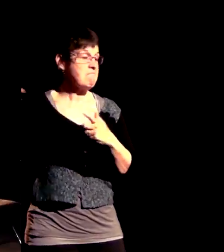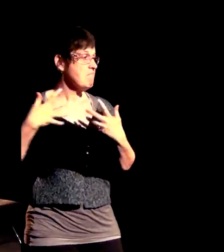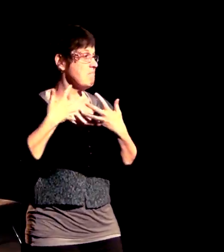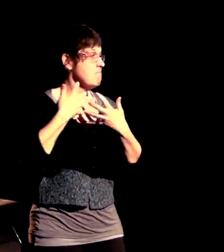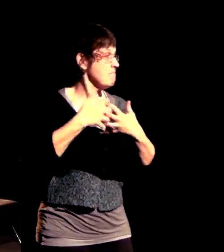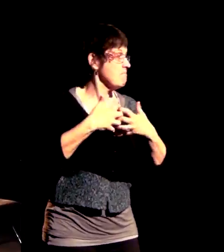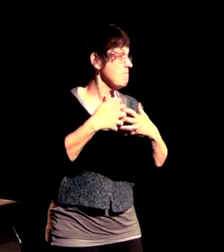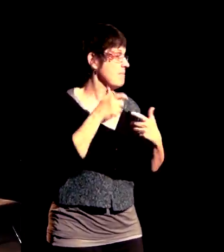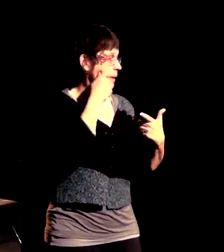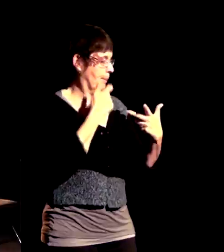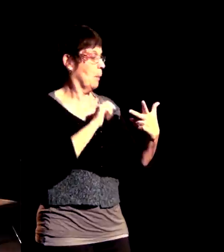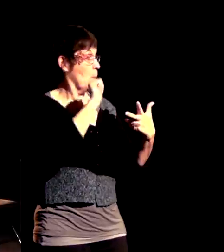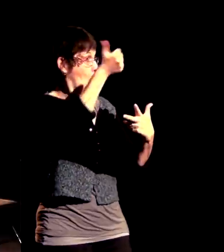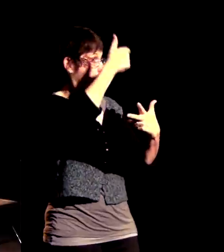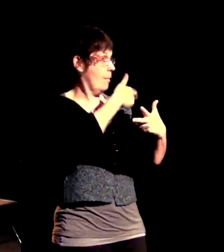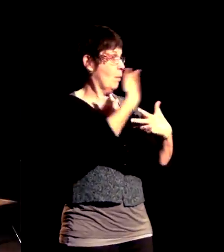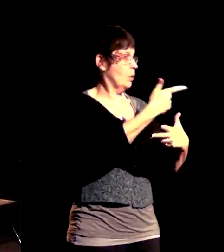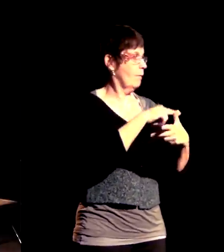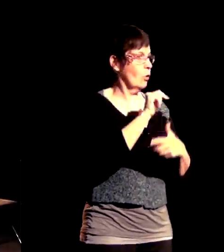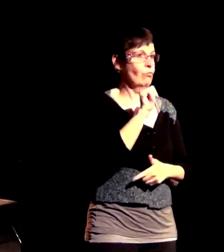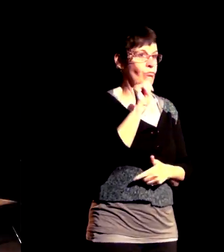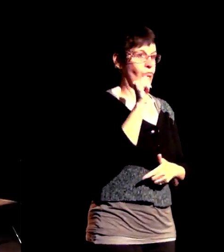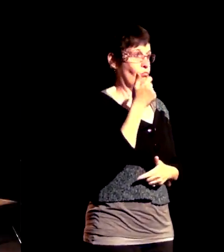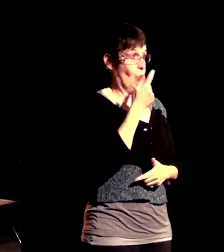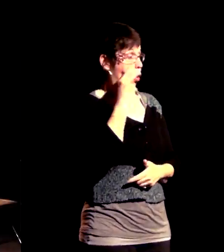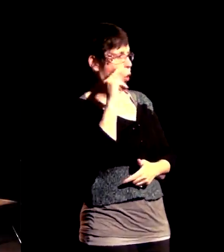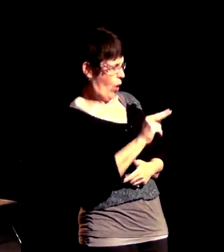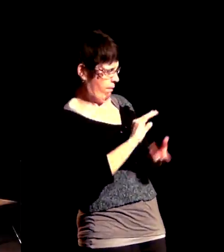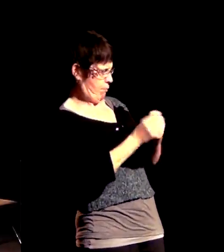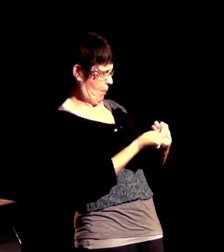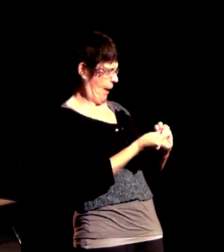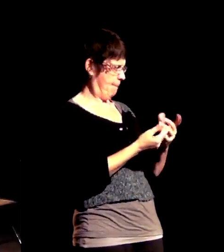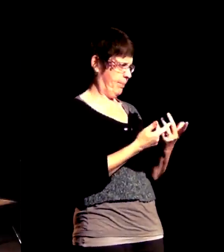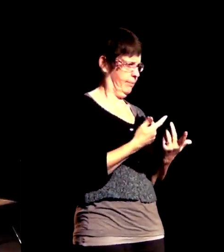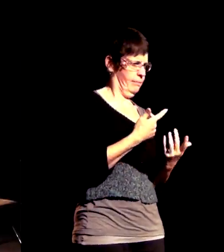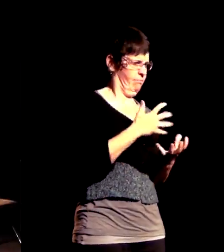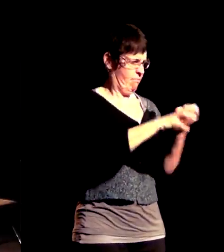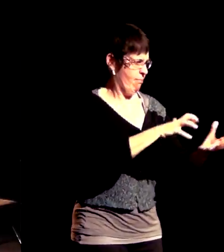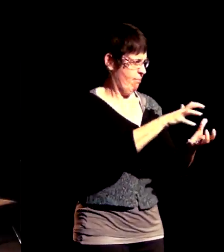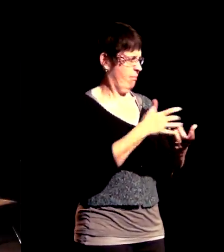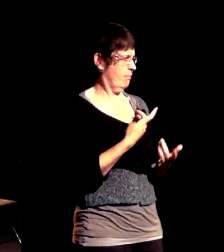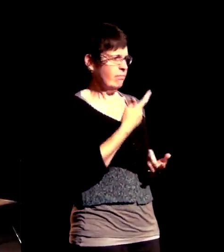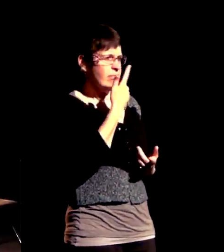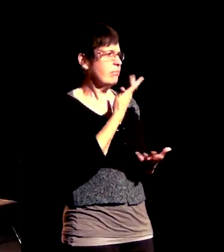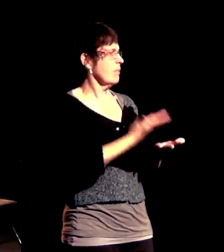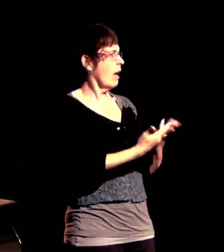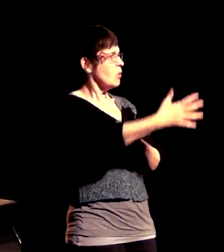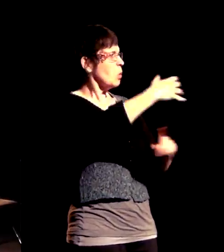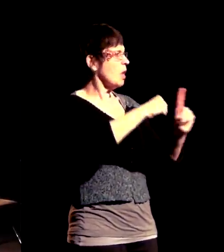de regarder nos merdes, de les regarder vraiment, d'essayer de regarder vraiment c'est quoi les merdes de notre